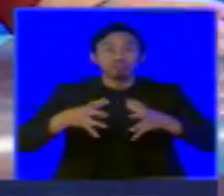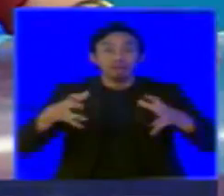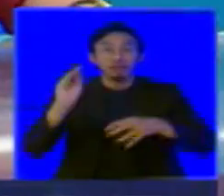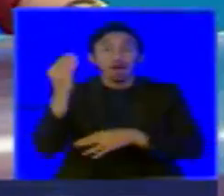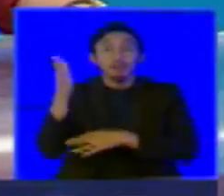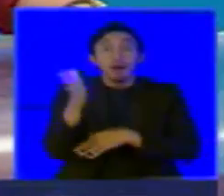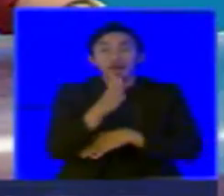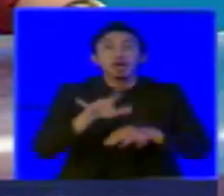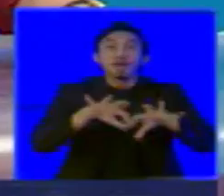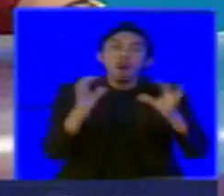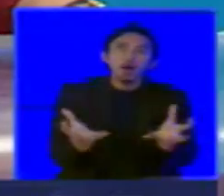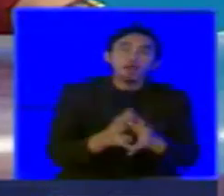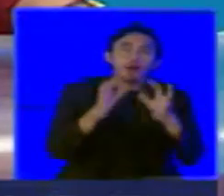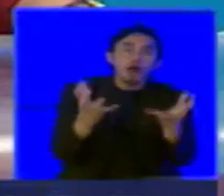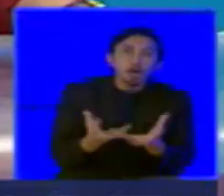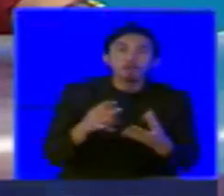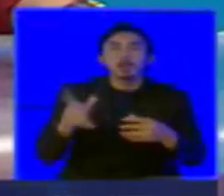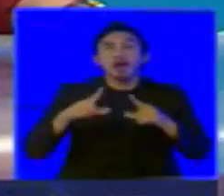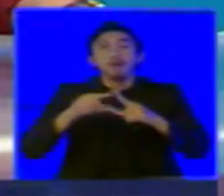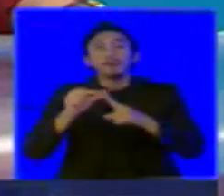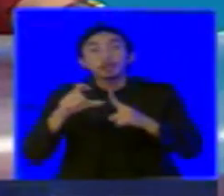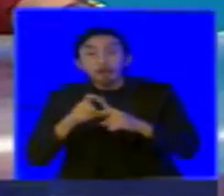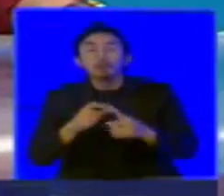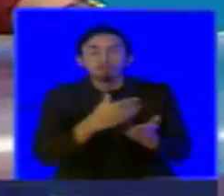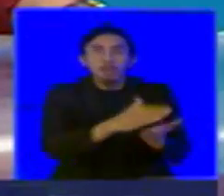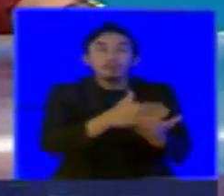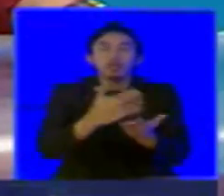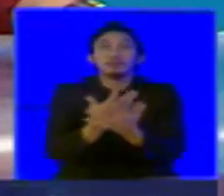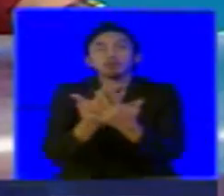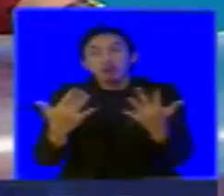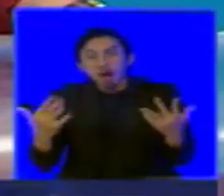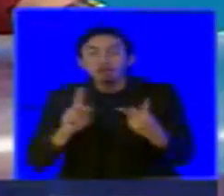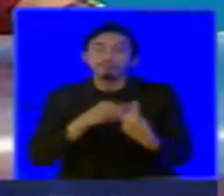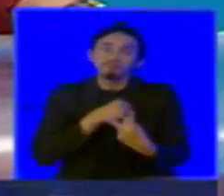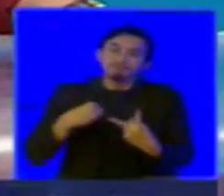Paket sembako dan alat pelindung diri dibagikan kepada masyarakat dan juga tenaga medis.